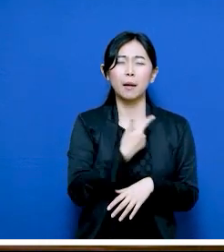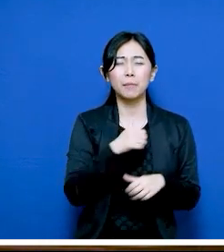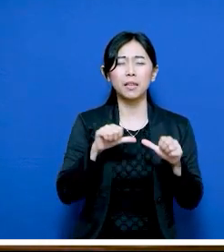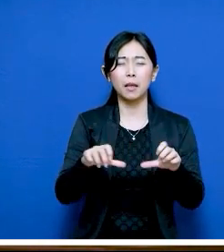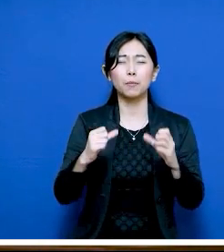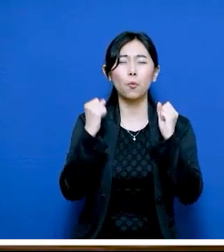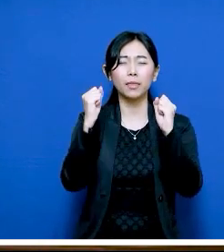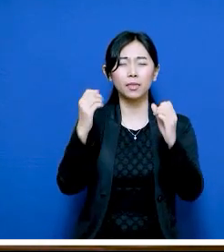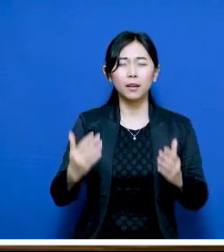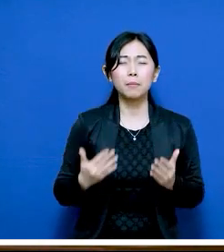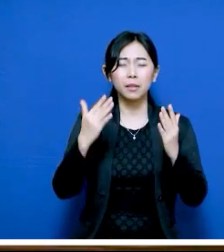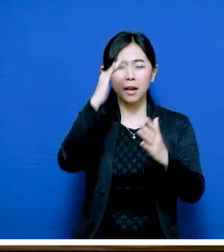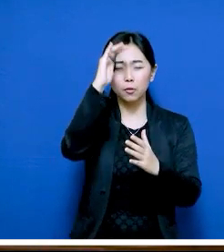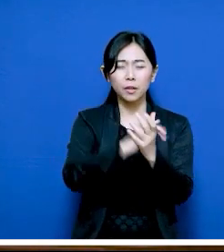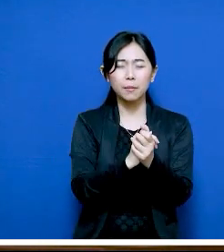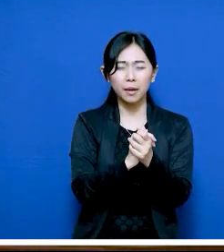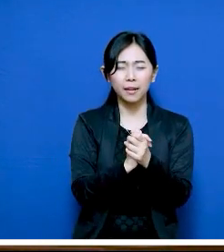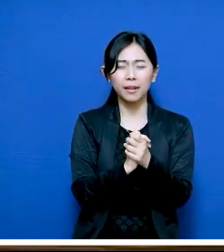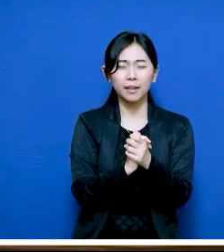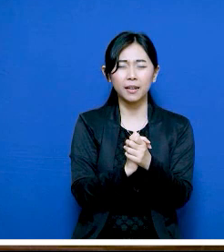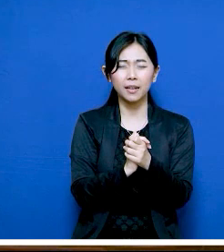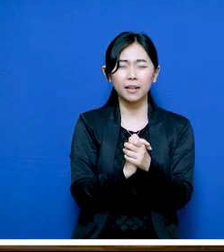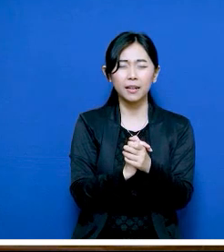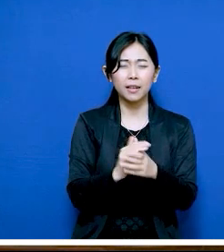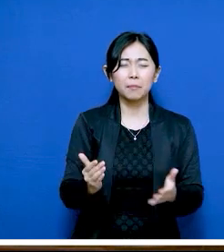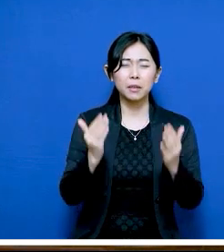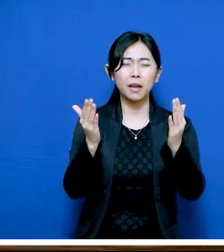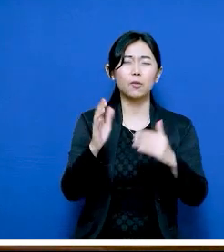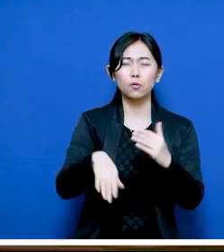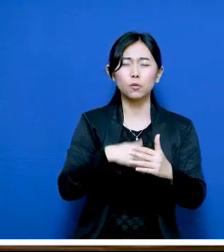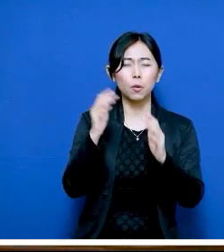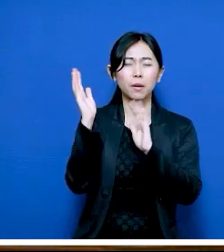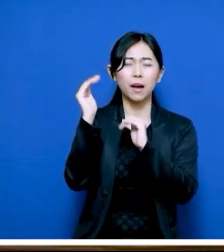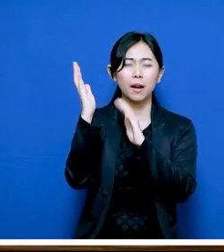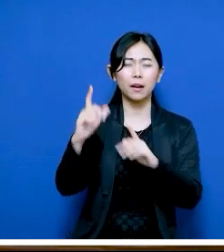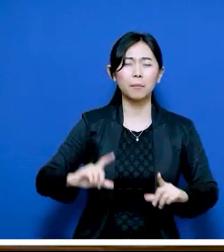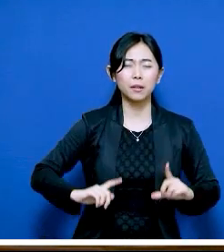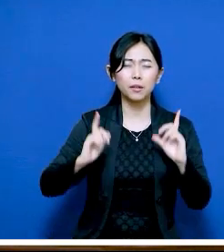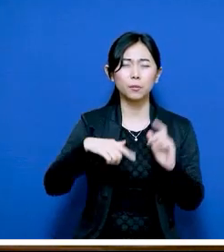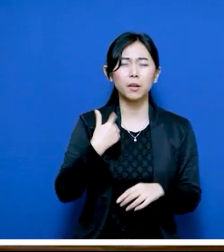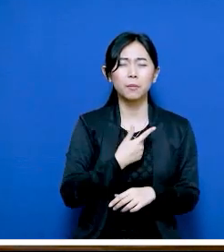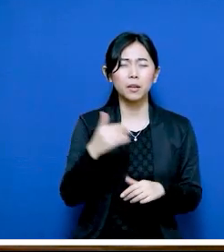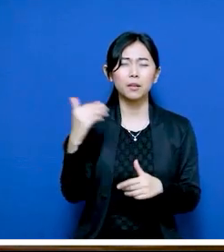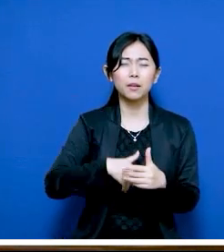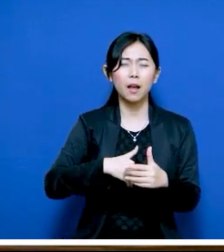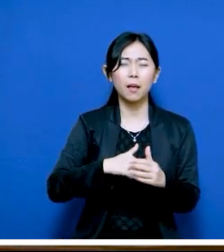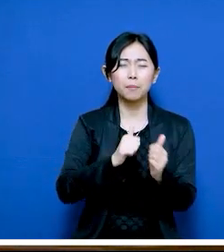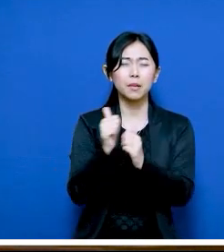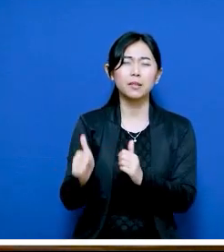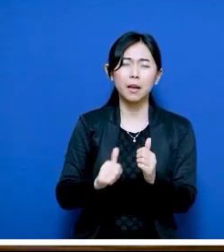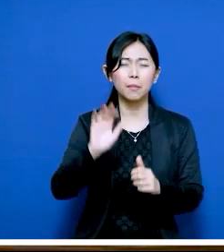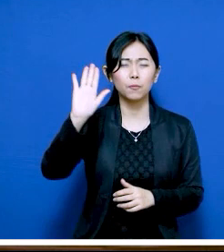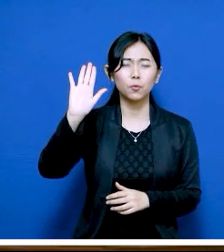untuk menaruh iman percaya kami dan menaruh semua pengharapan hidup kami di dalam dan bersama